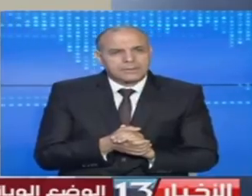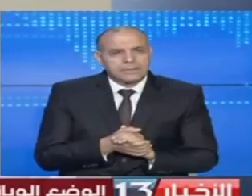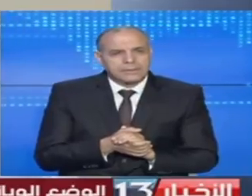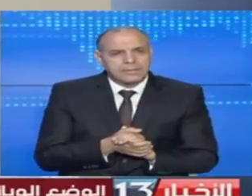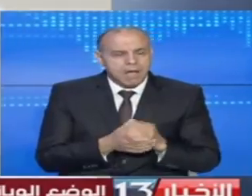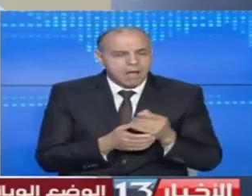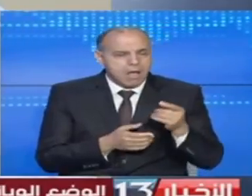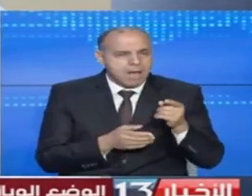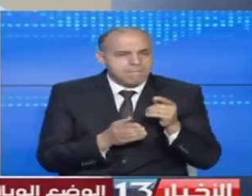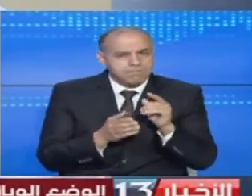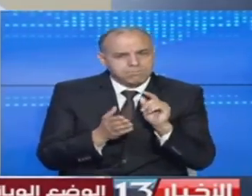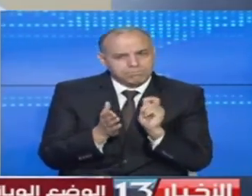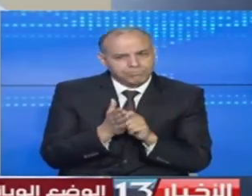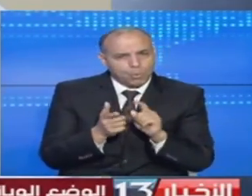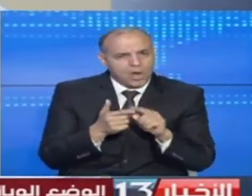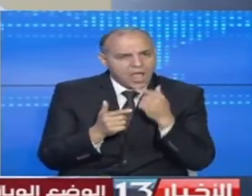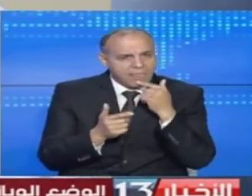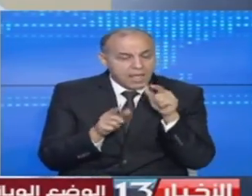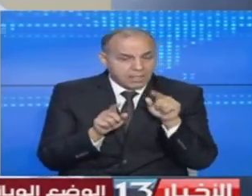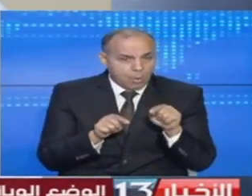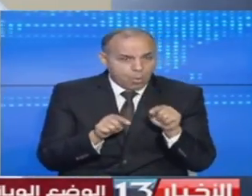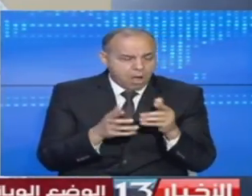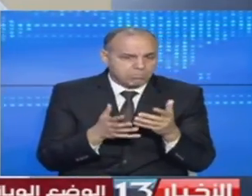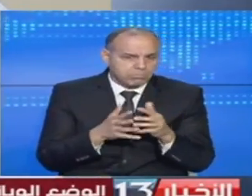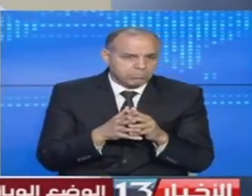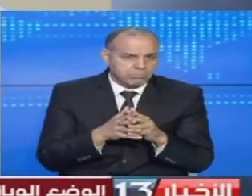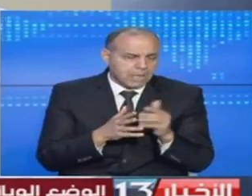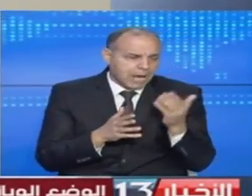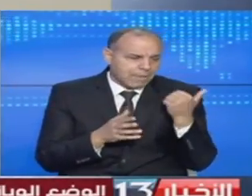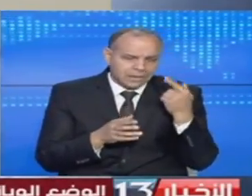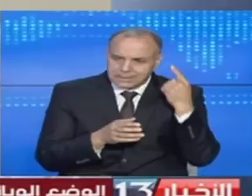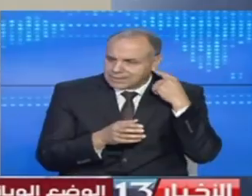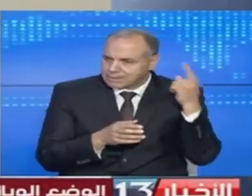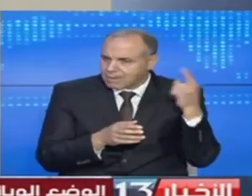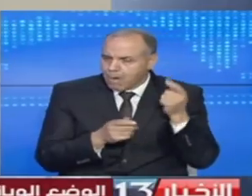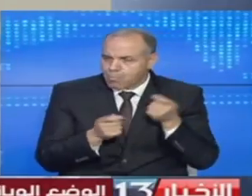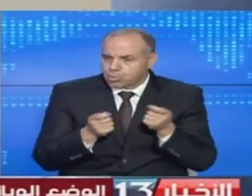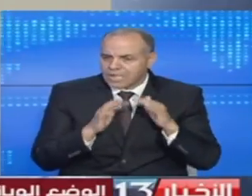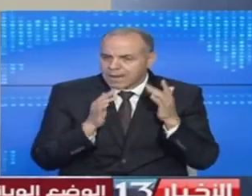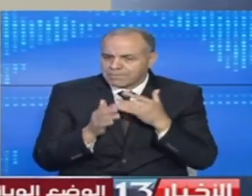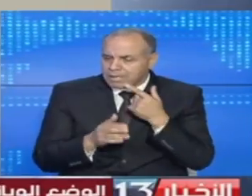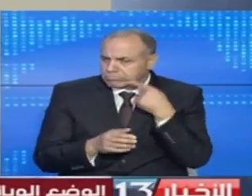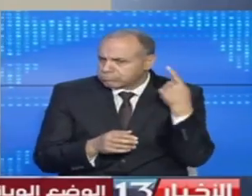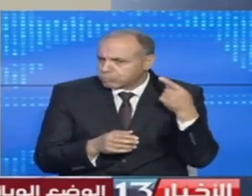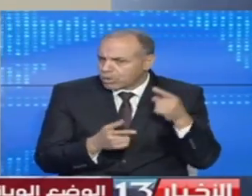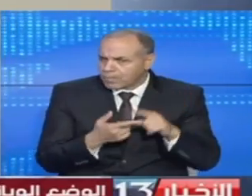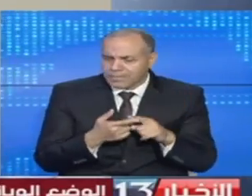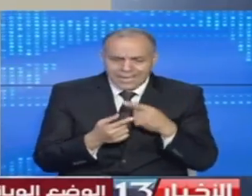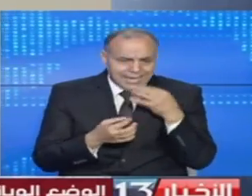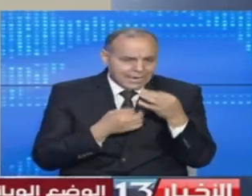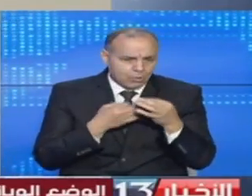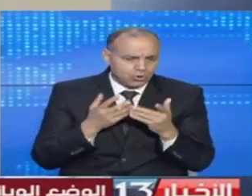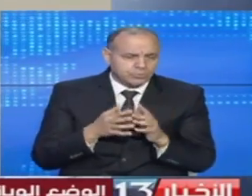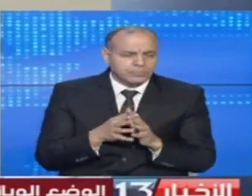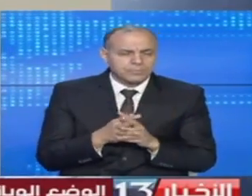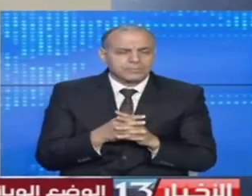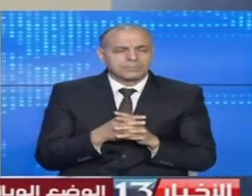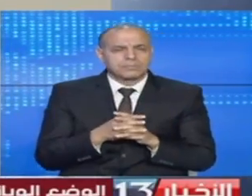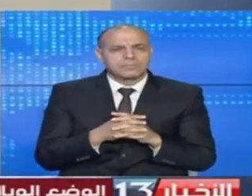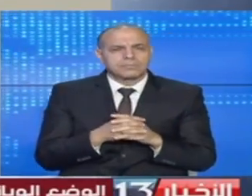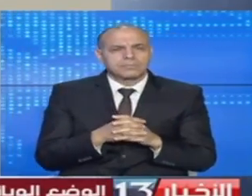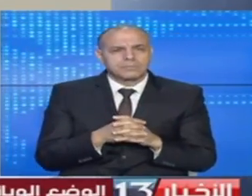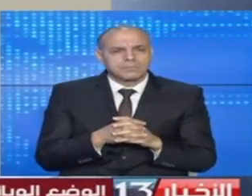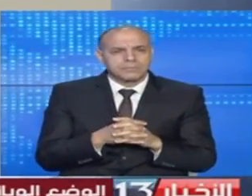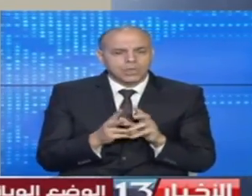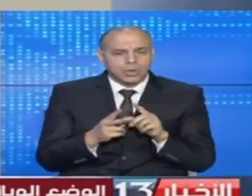بخير احنا طبعا لكن تماس مع السيد مدير عام للصحه احكي وعلى اه اه